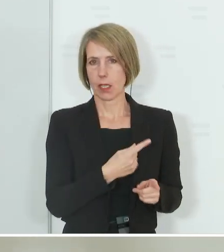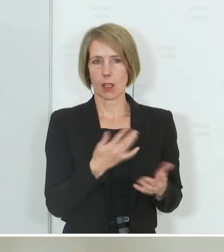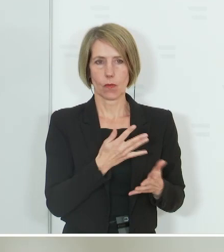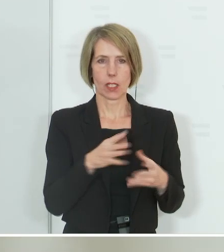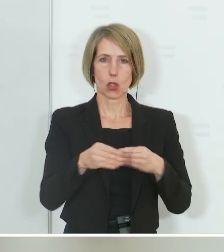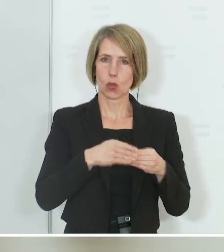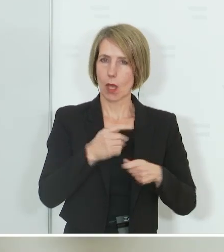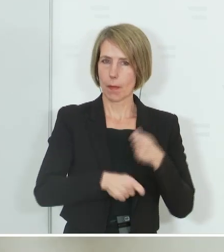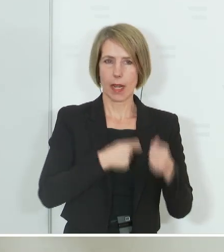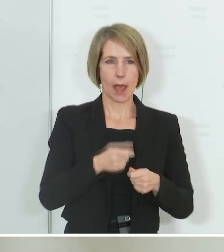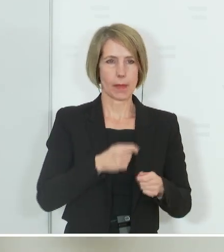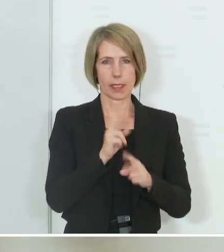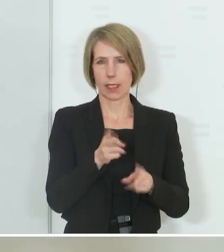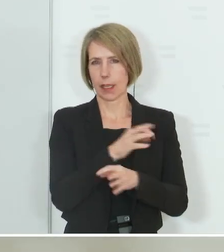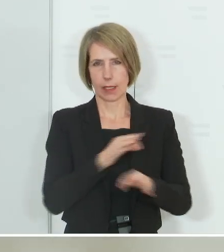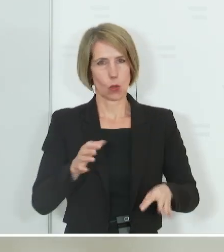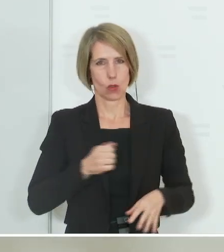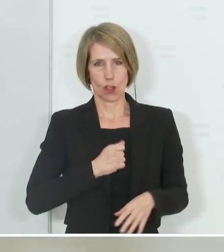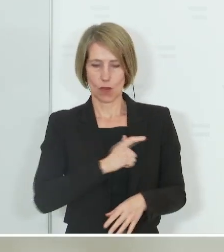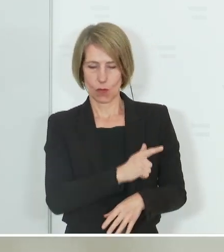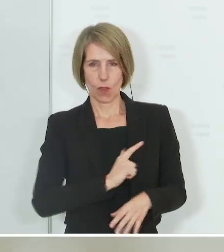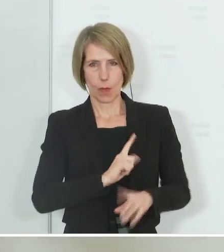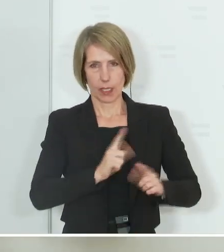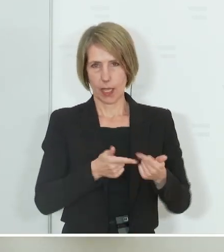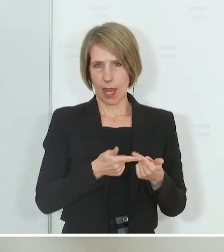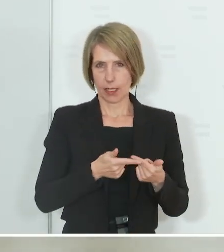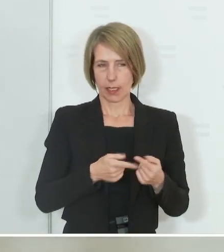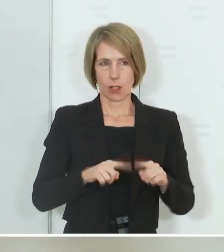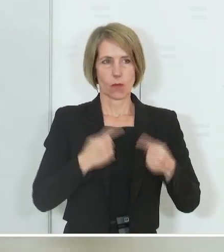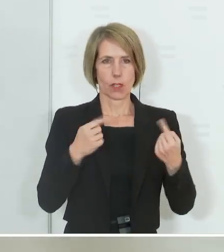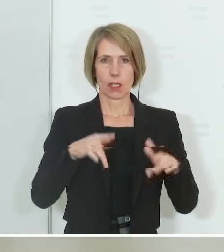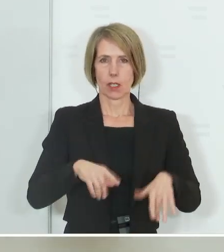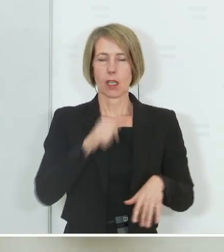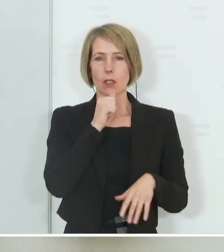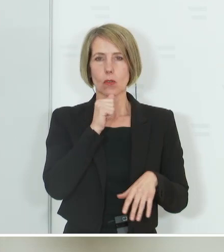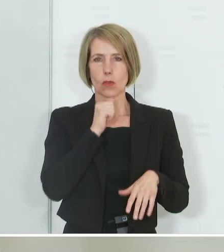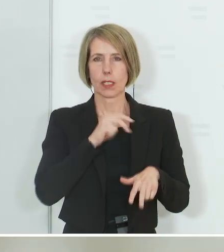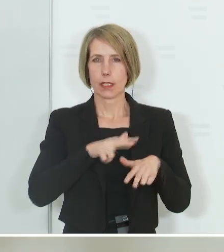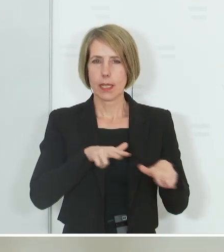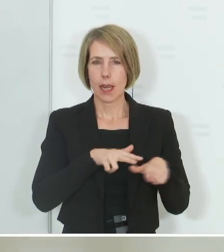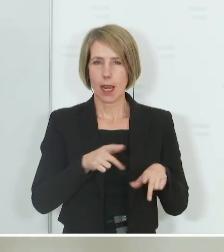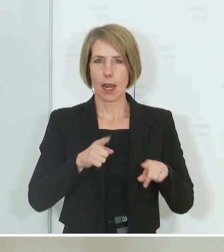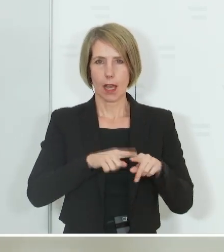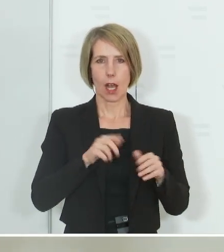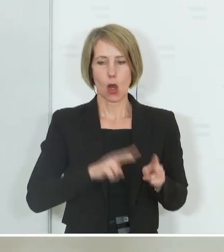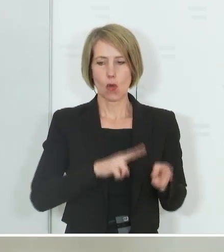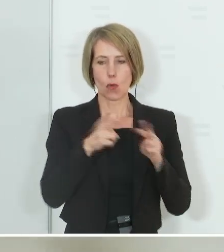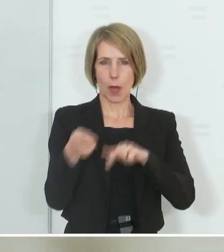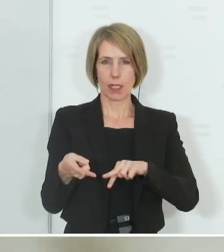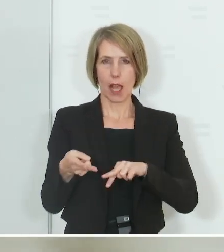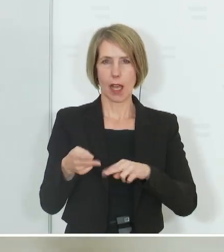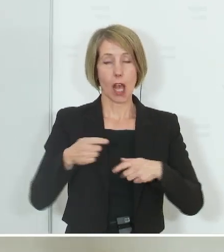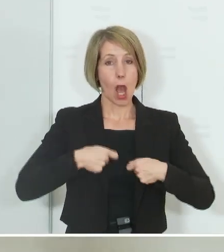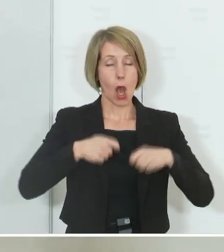hier geleistet werden kann. Wir haben den Green Deal, wir haben den Übergang, den Aufbau in